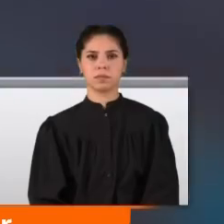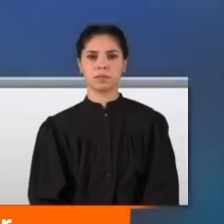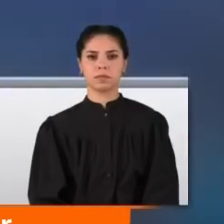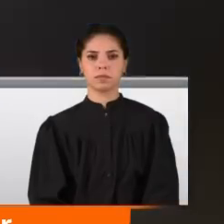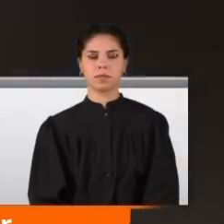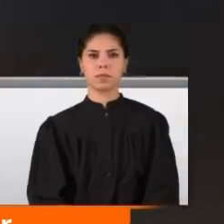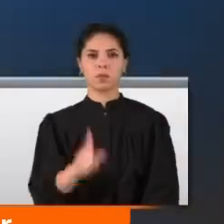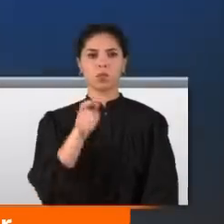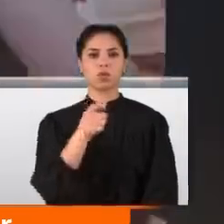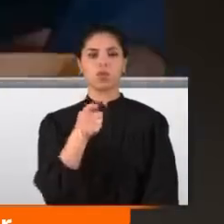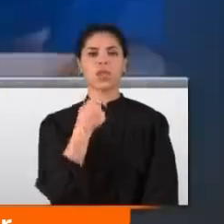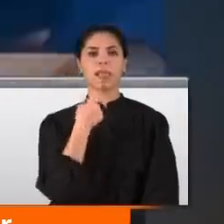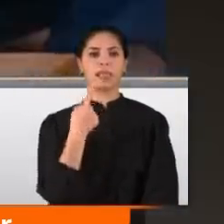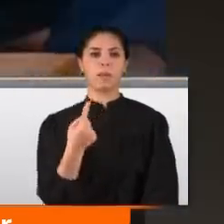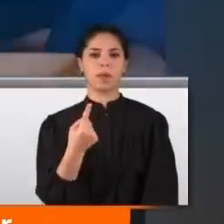Bir cinayet.